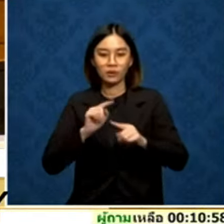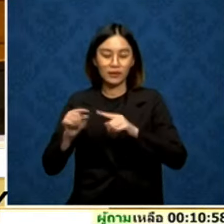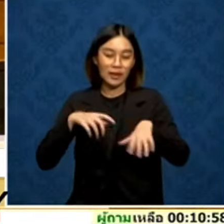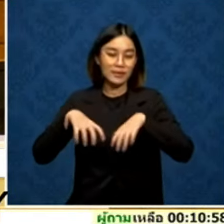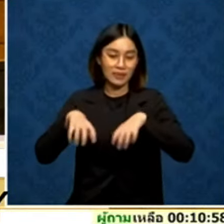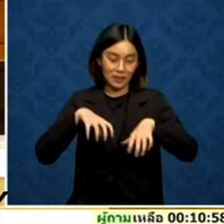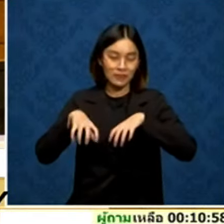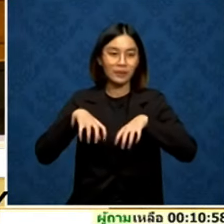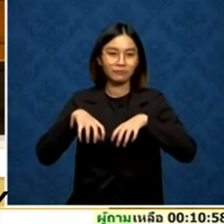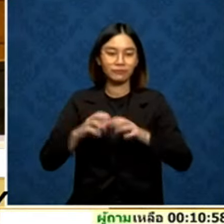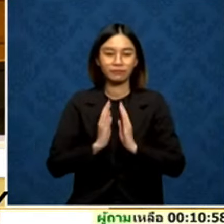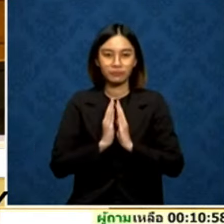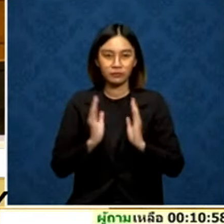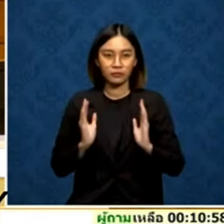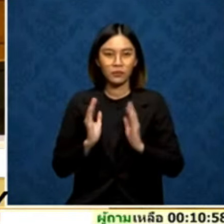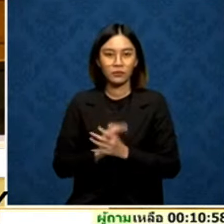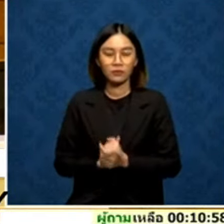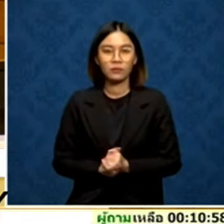ออกมาขอบคุณครับ